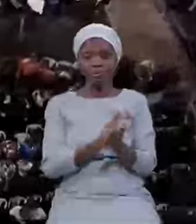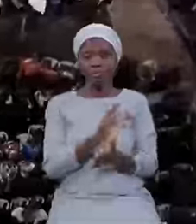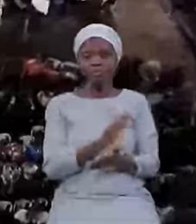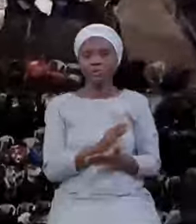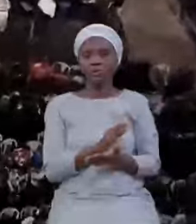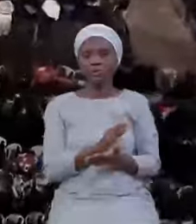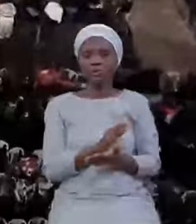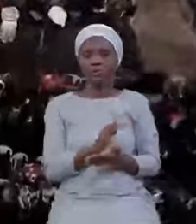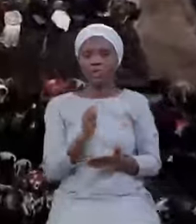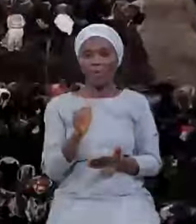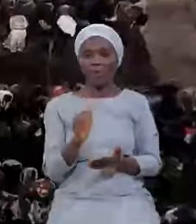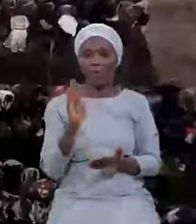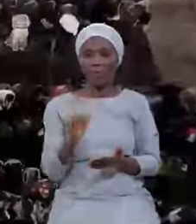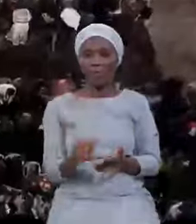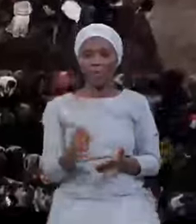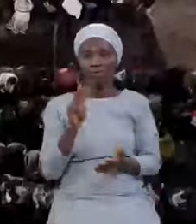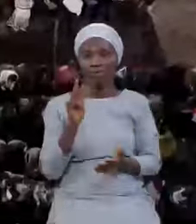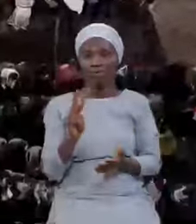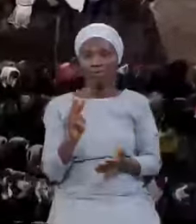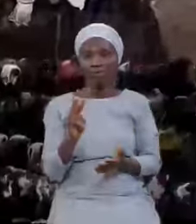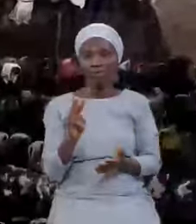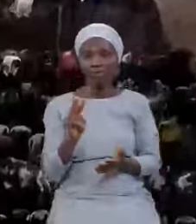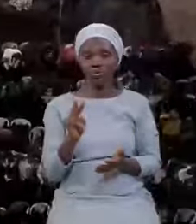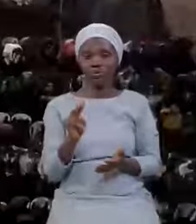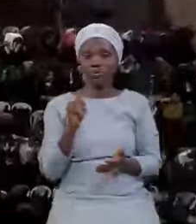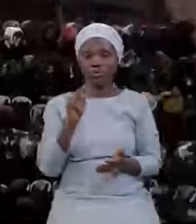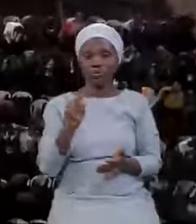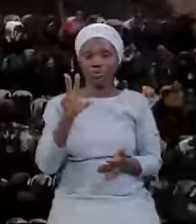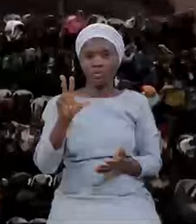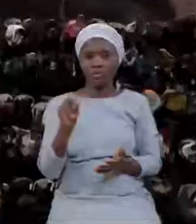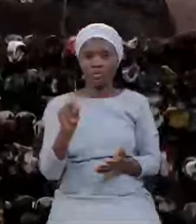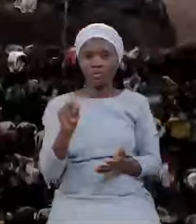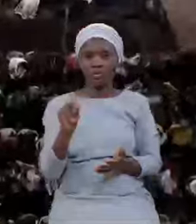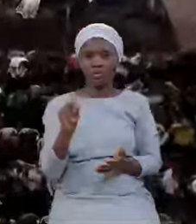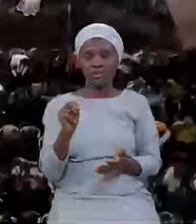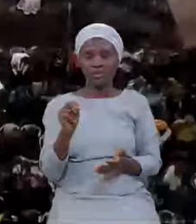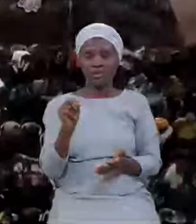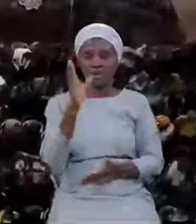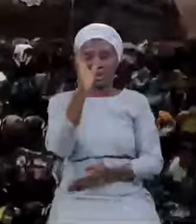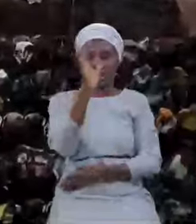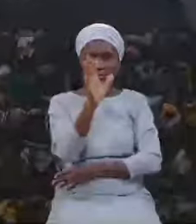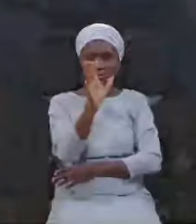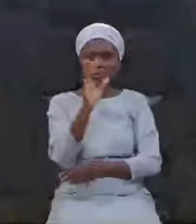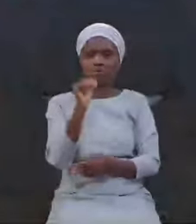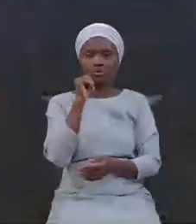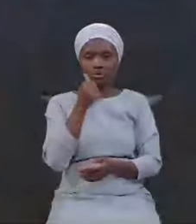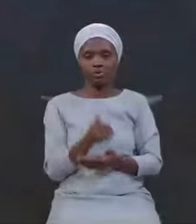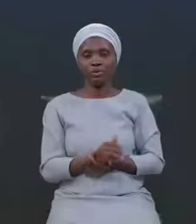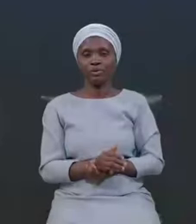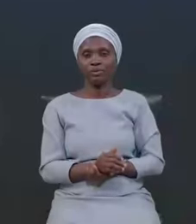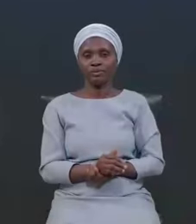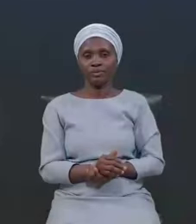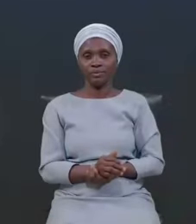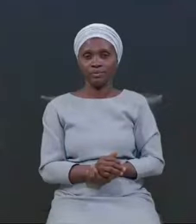organisé pour vous. C'est pourquoi il nous faut aussi avoir vos informations et votre numéro de téléphone pour